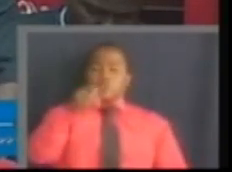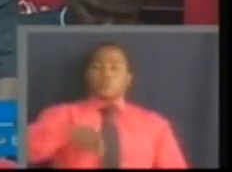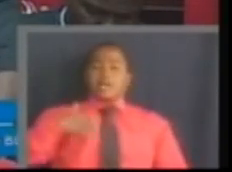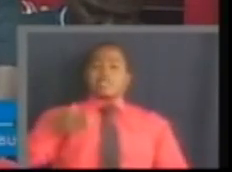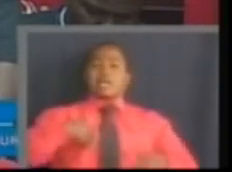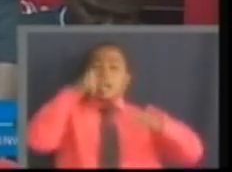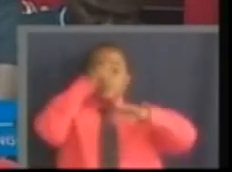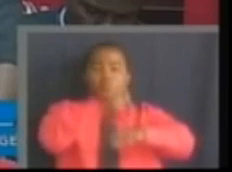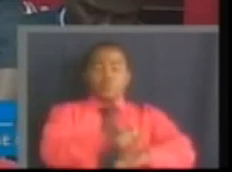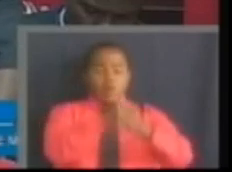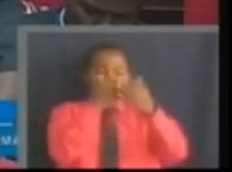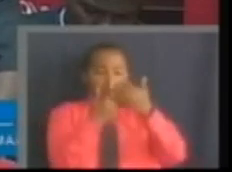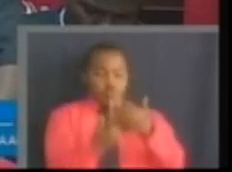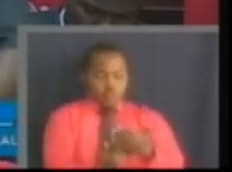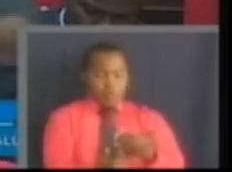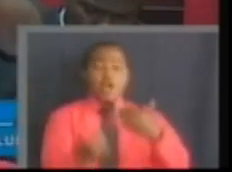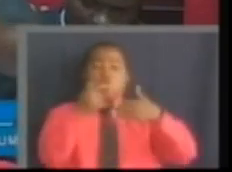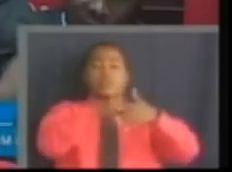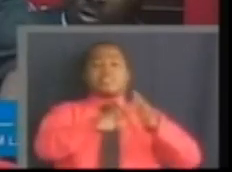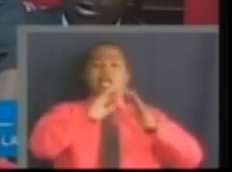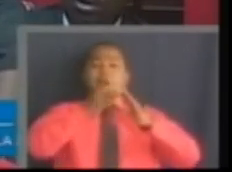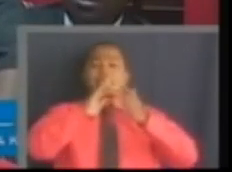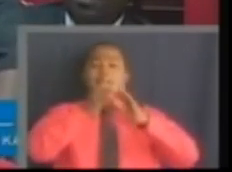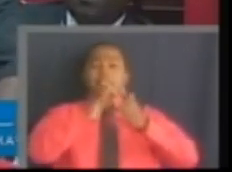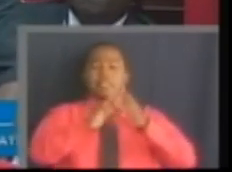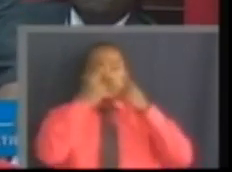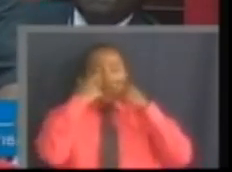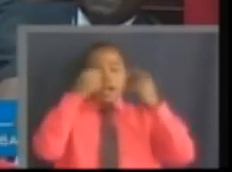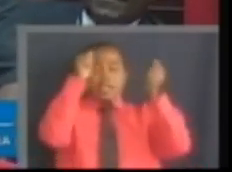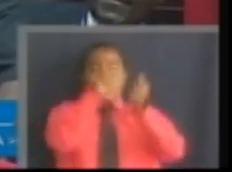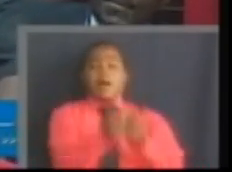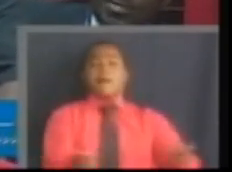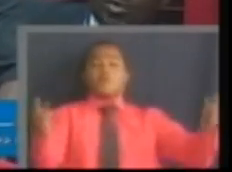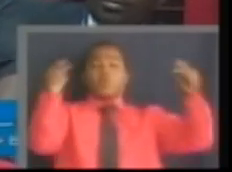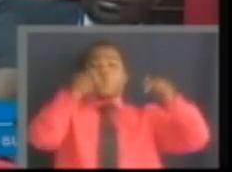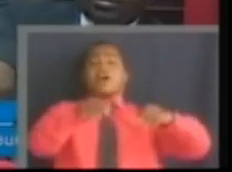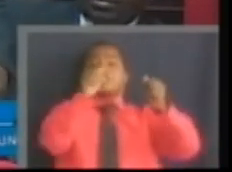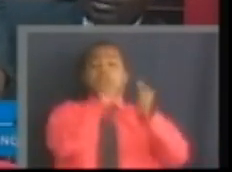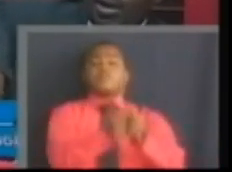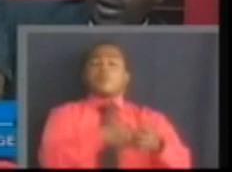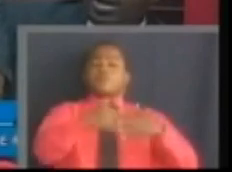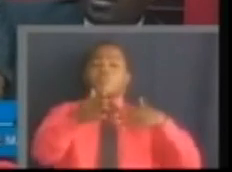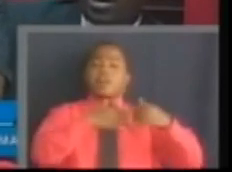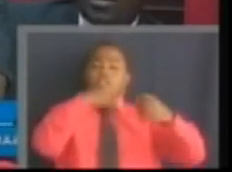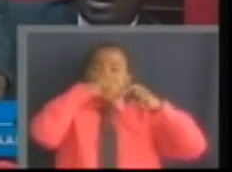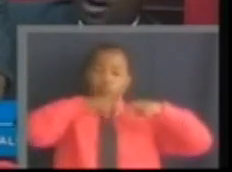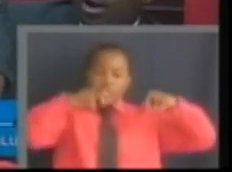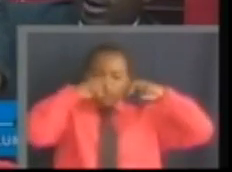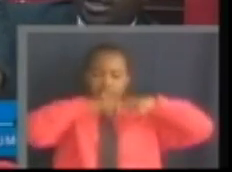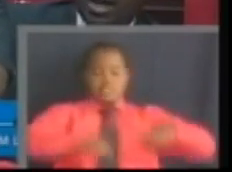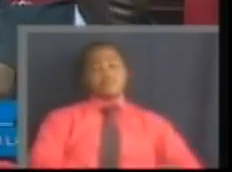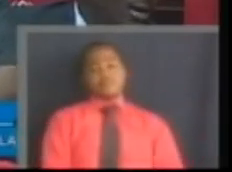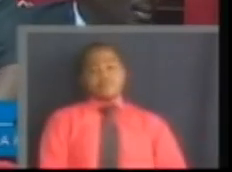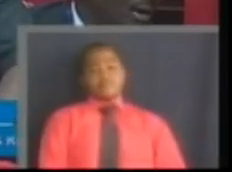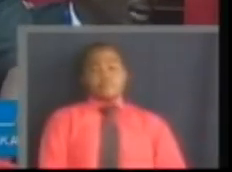kusoma, kwenda kwenye internet waangalie mambo, waje hapa na vitu ambavyo vimefanywa utafiti. Kwa hiyo mimi